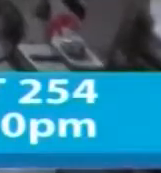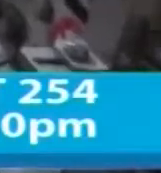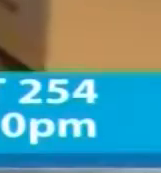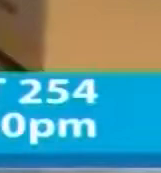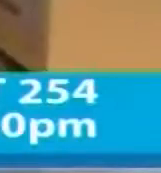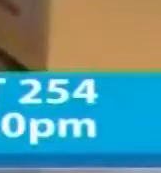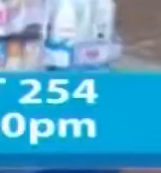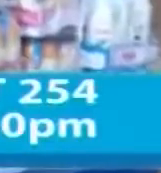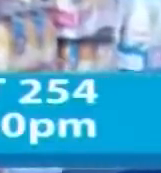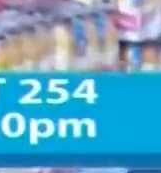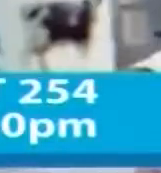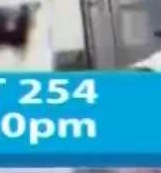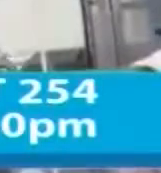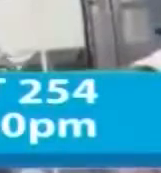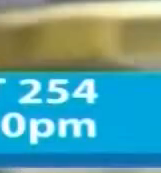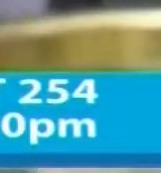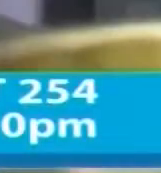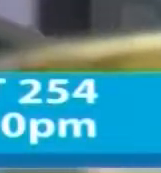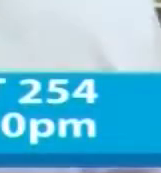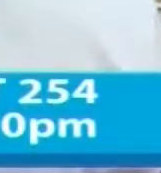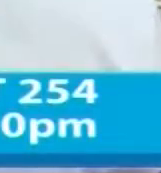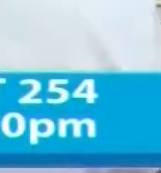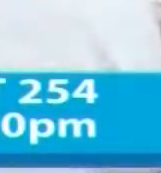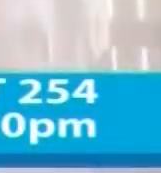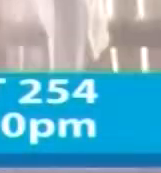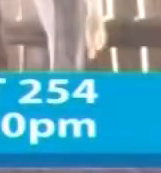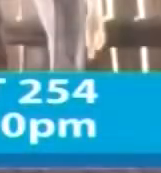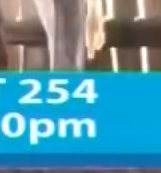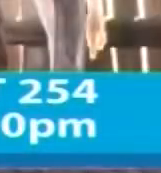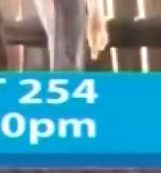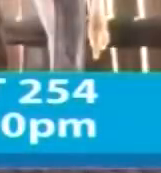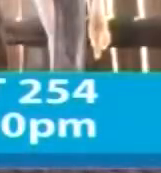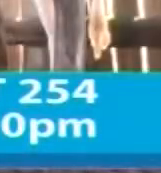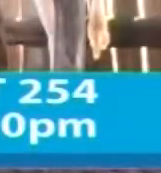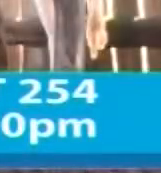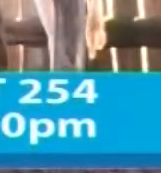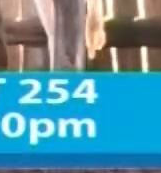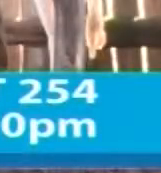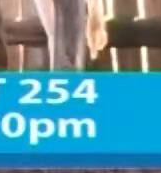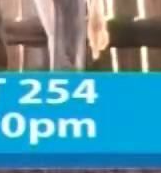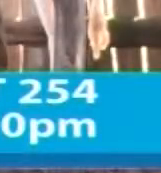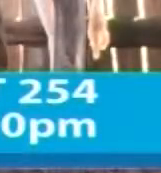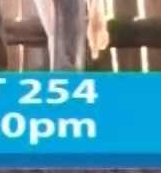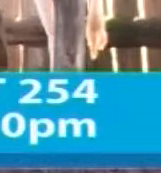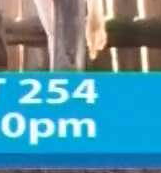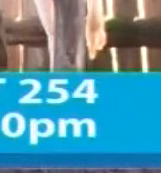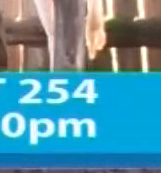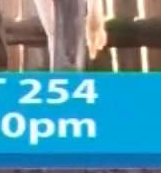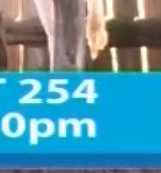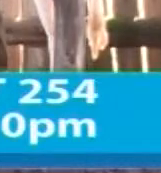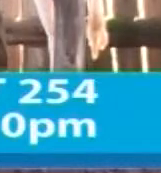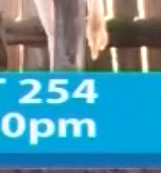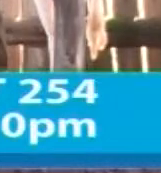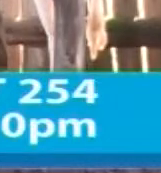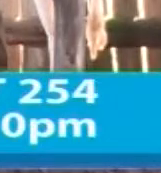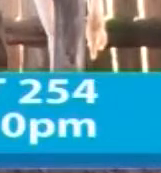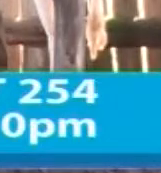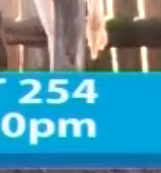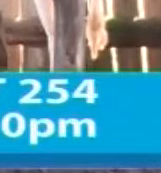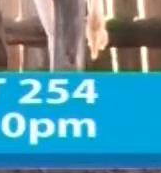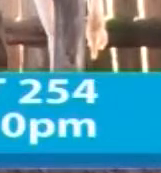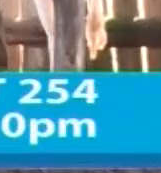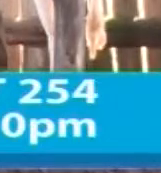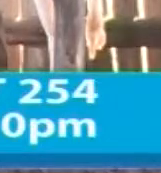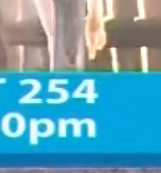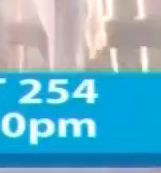Wiki hii kwenye Project 254. Wakati KCC walianza modernization, ndio tukafurahi sana.